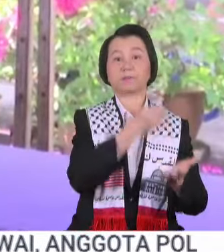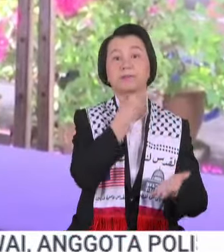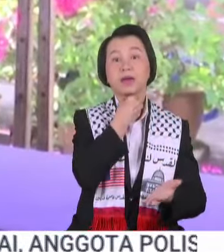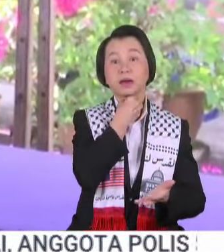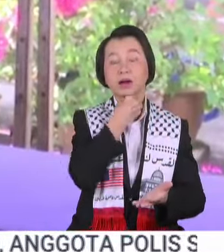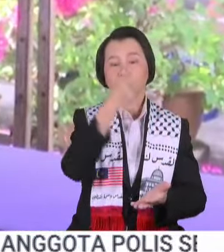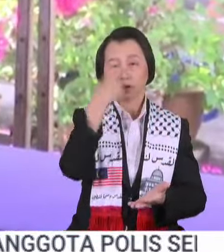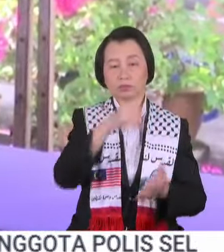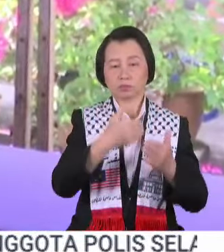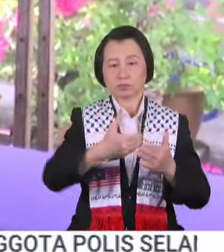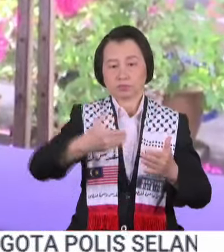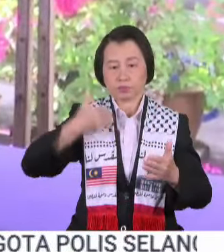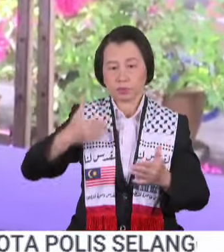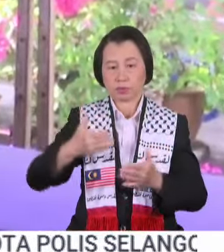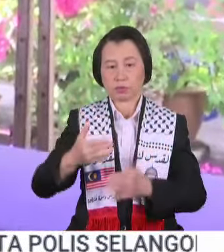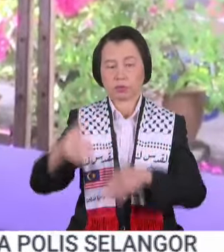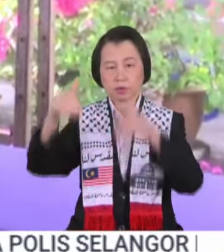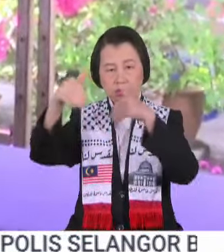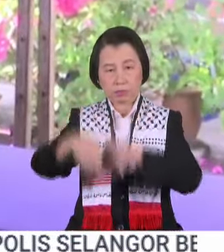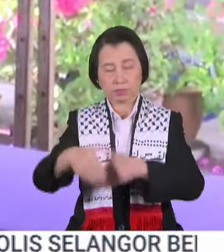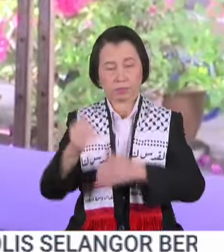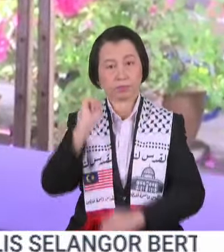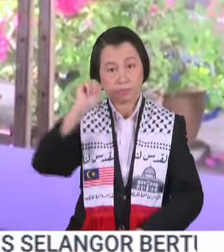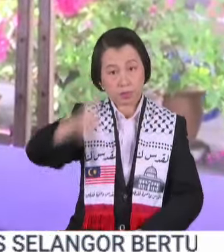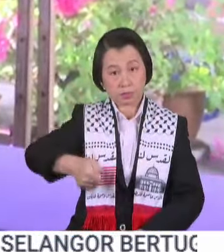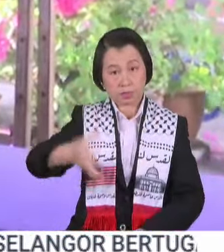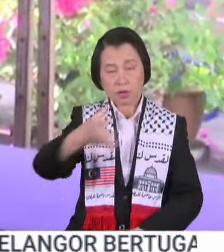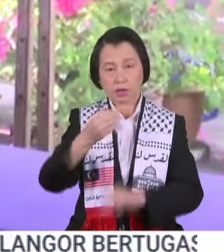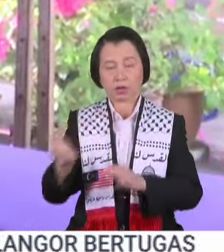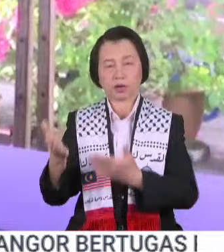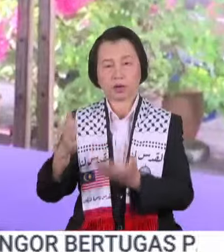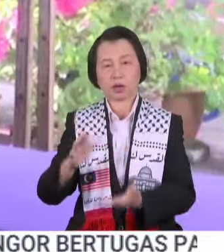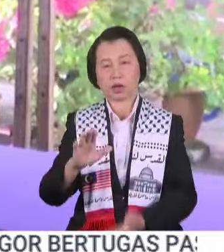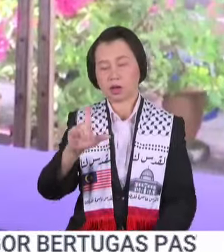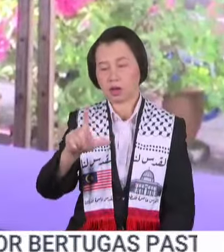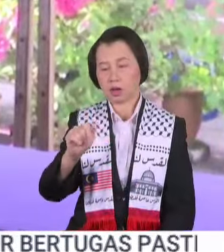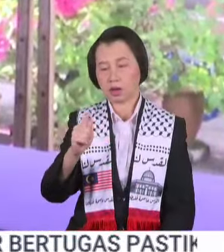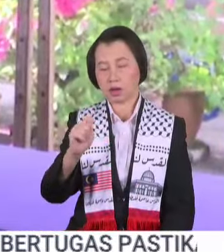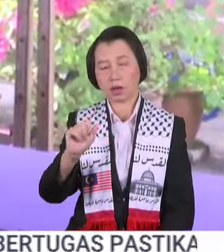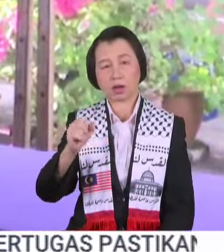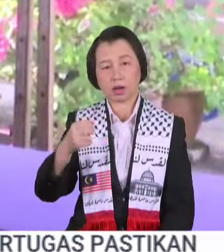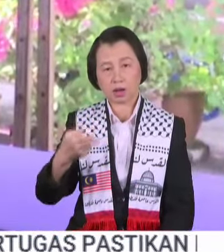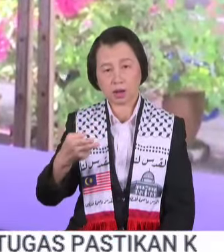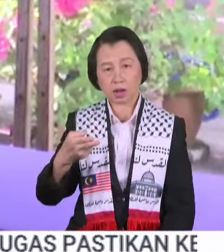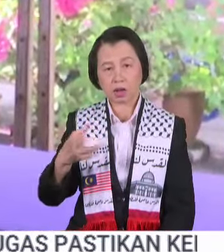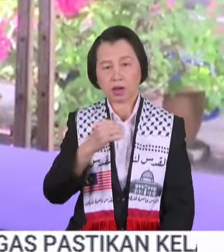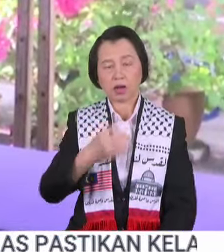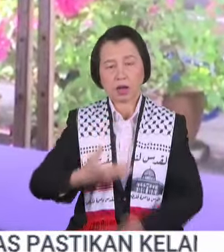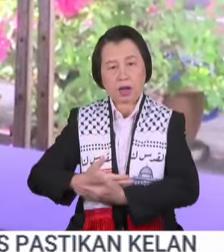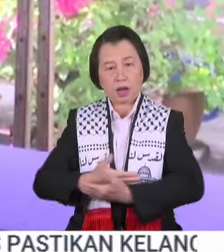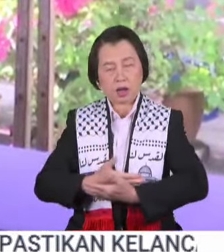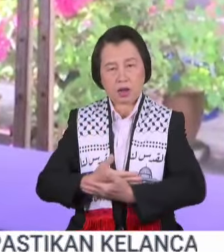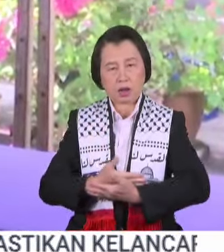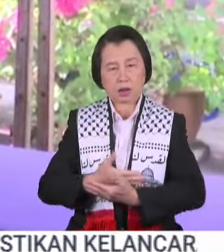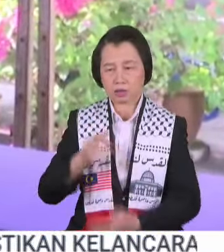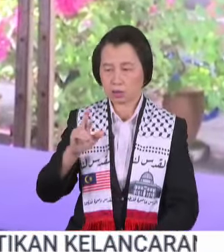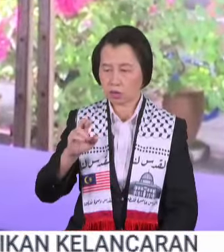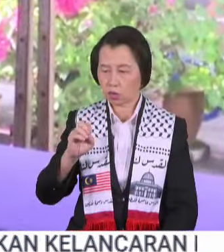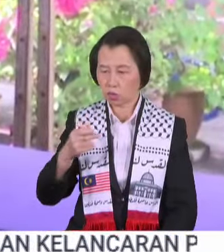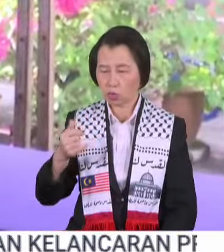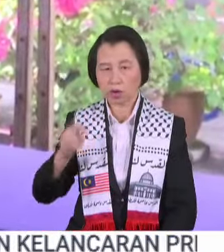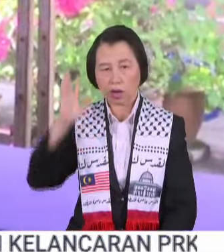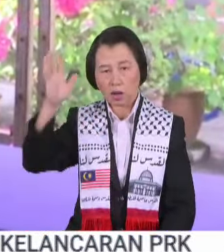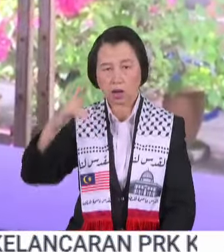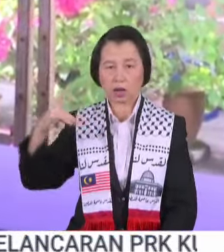Perak sebelum disemadikan esok, manakala jenazah mendiang Laskar Kanan Juana Felicia anak Rohna